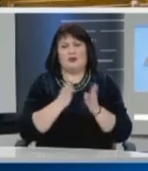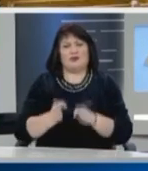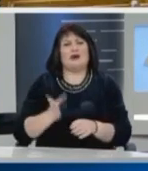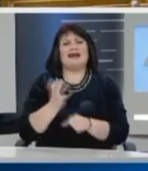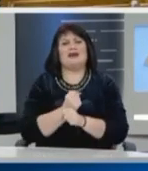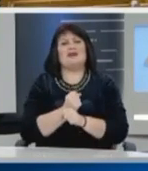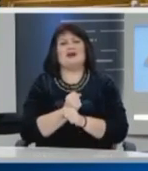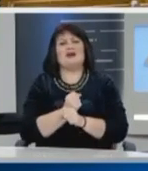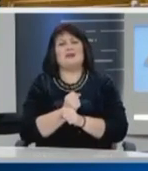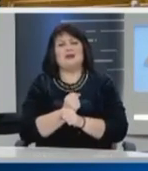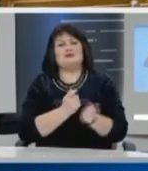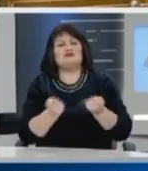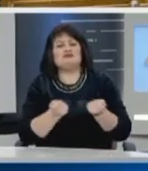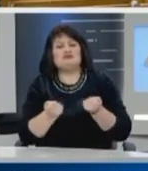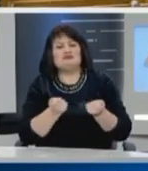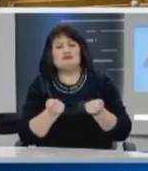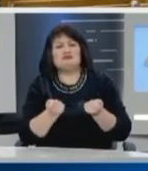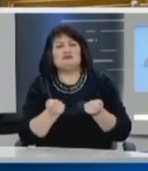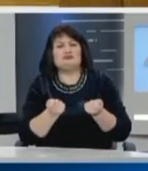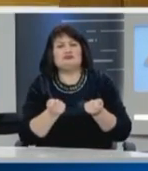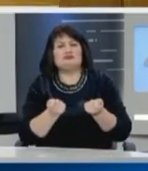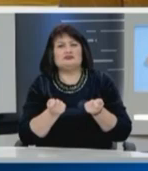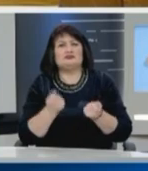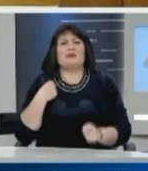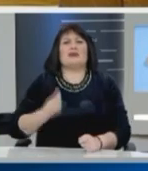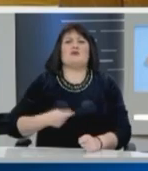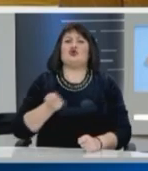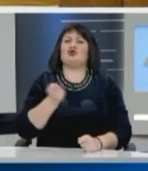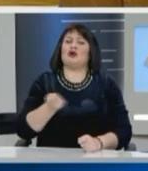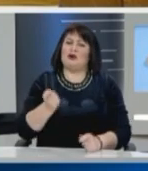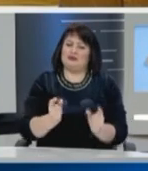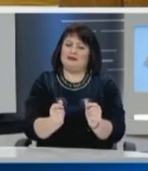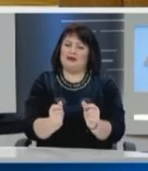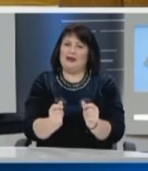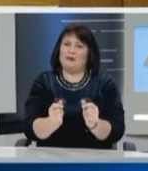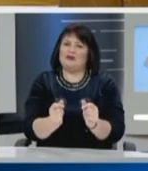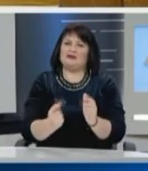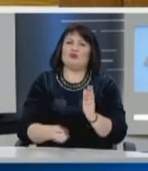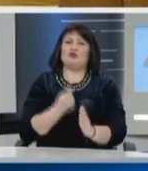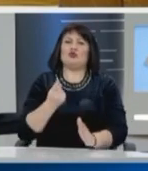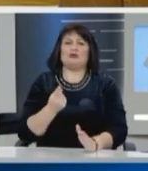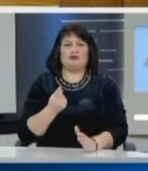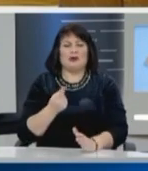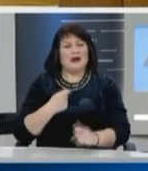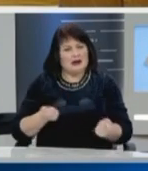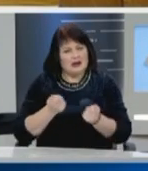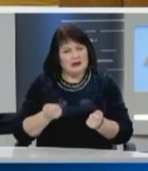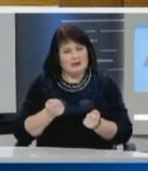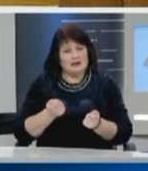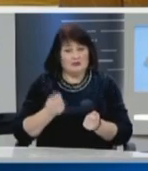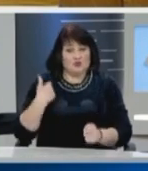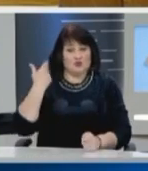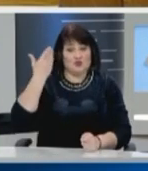Ταυτόχρονα καταφέραμε να ρυθμίσουμε το ελληνικό δημόσιο χρέος, καθιστώντας το για πρώτη φορά, μετά από